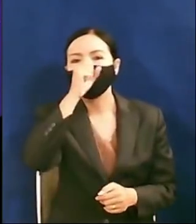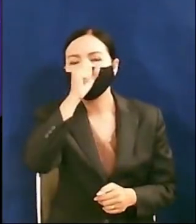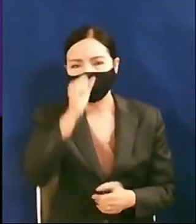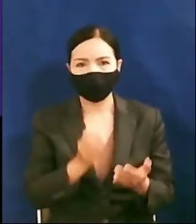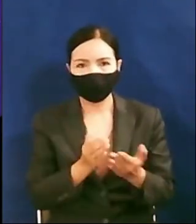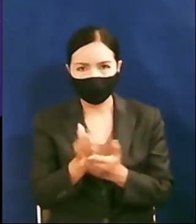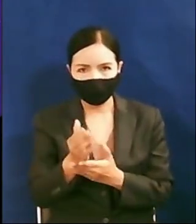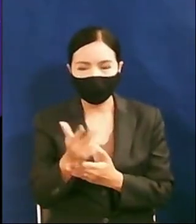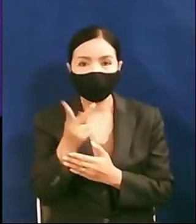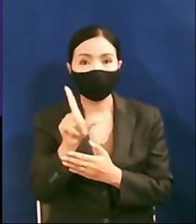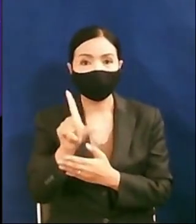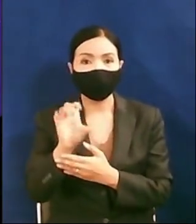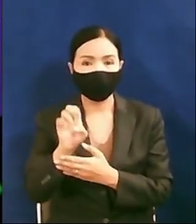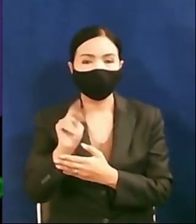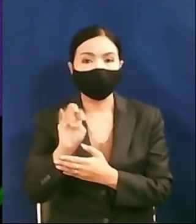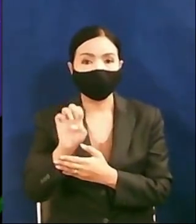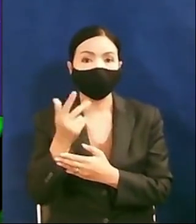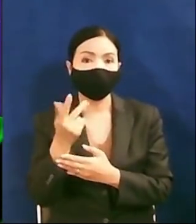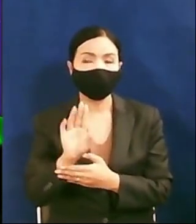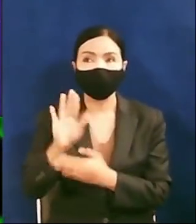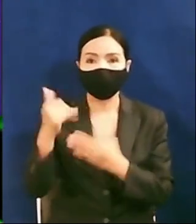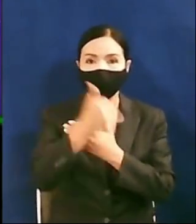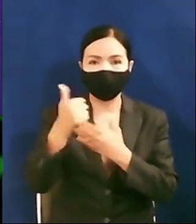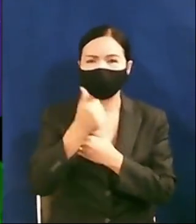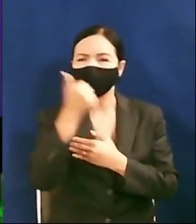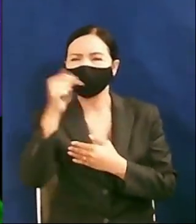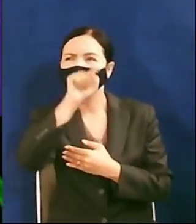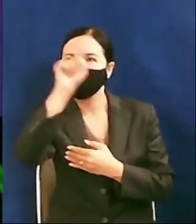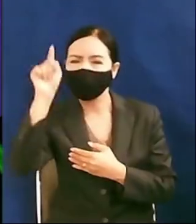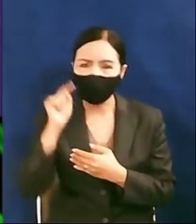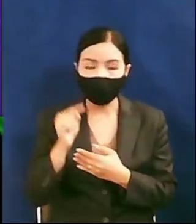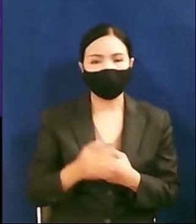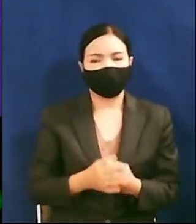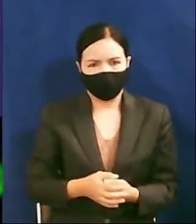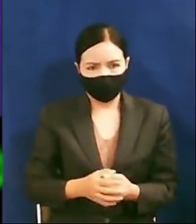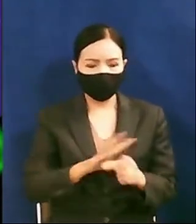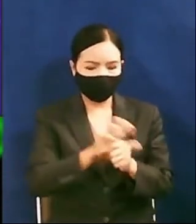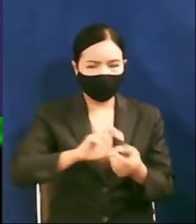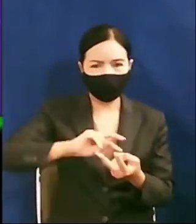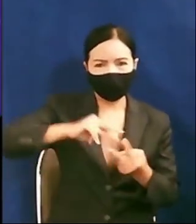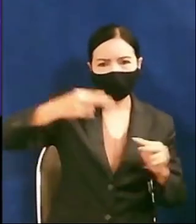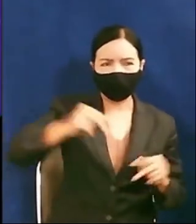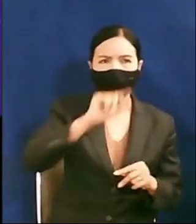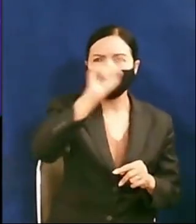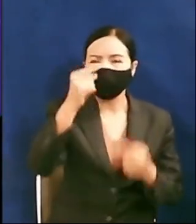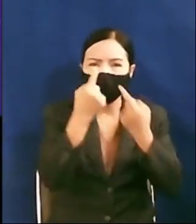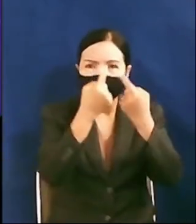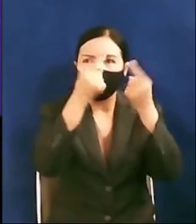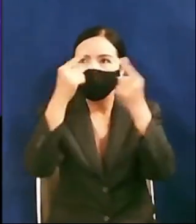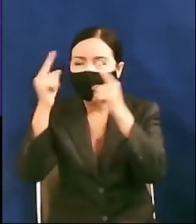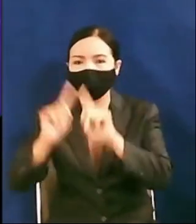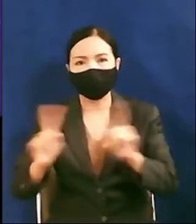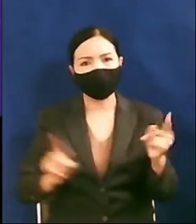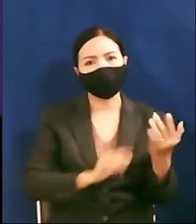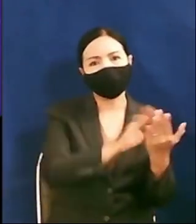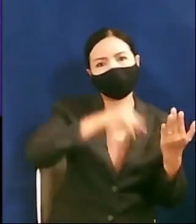างคลินิกในประเทศอื่นๆนะครับซึ่งลักษณะของการระบาดสายพันธุ์ก็จะแตกต่างจากประเทศไทยนะครับวันนี้ผมก็ค